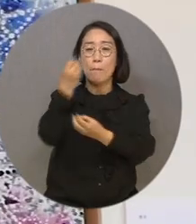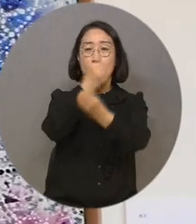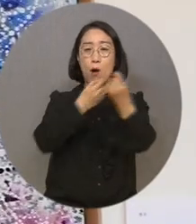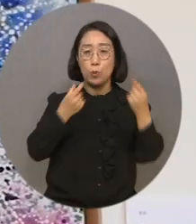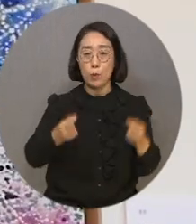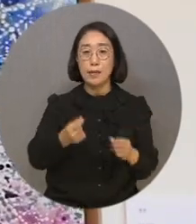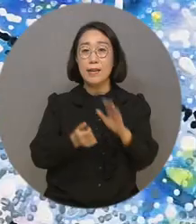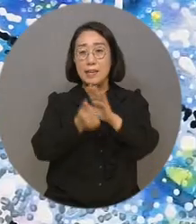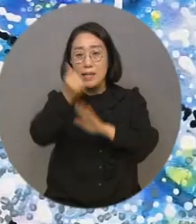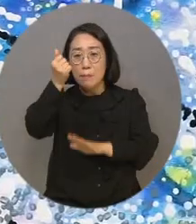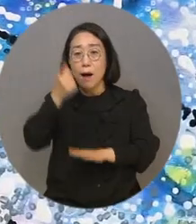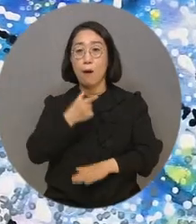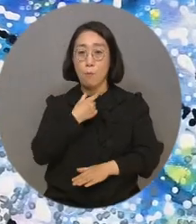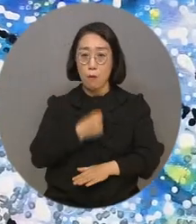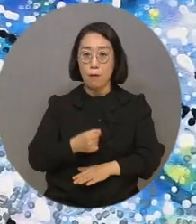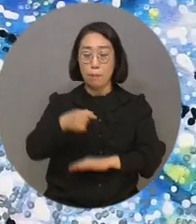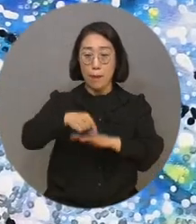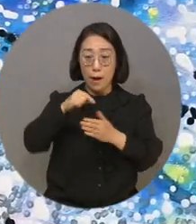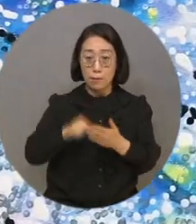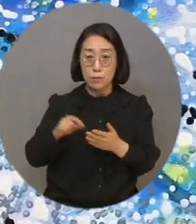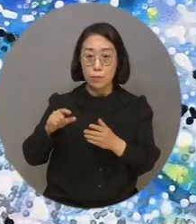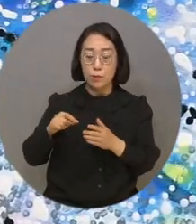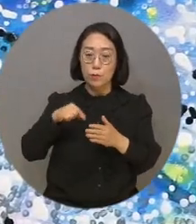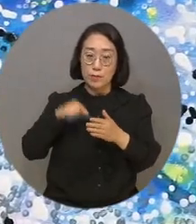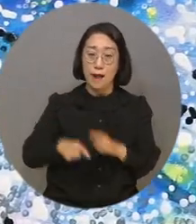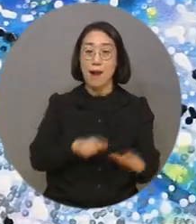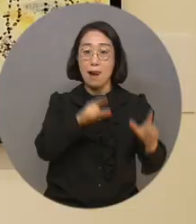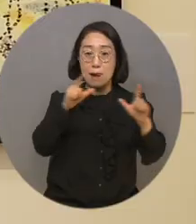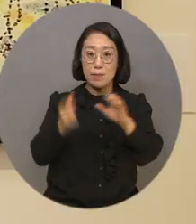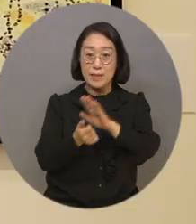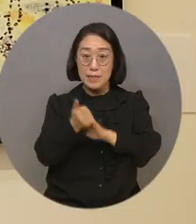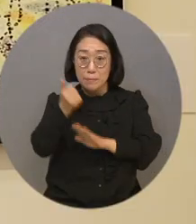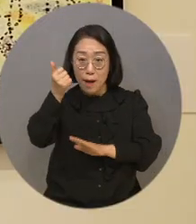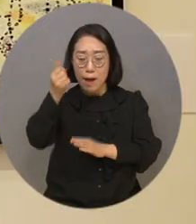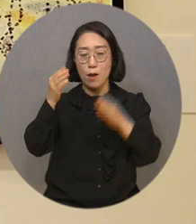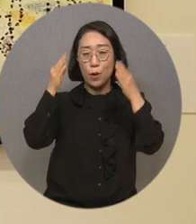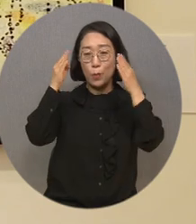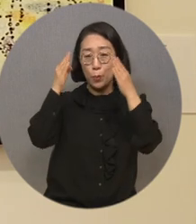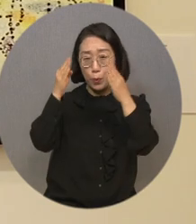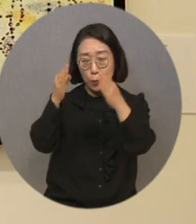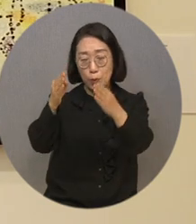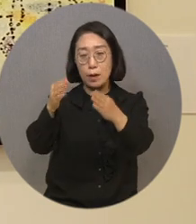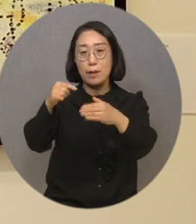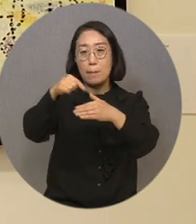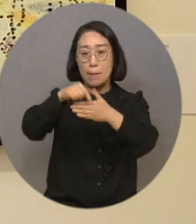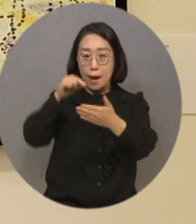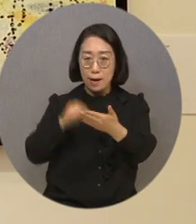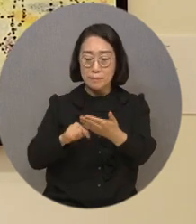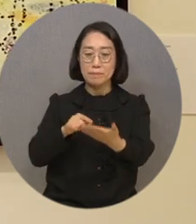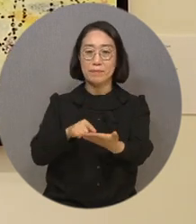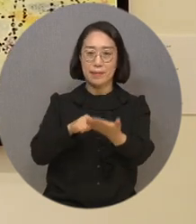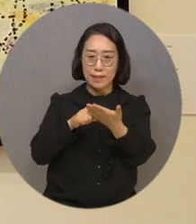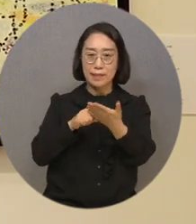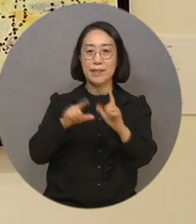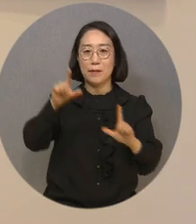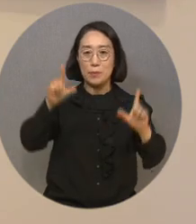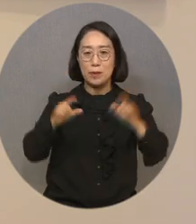소원의 바람으로 우리들의 삶의 희망을 향해 표현하는 작가의 간절함이 내포되어 있습니다.